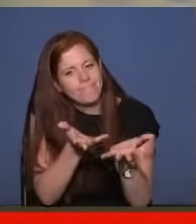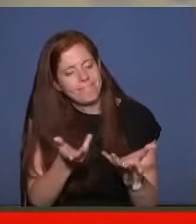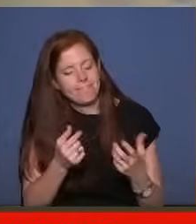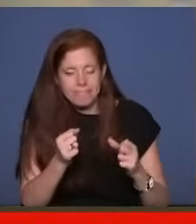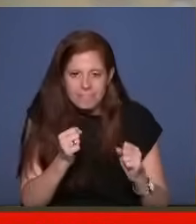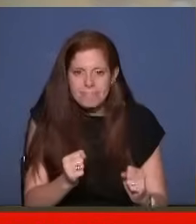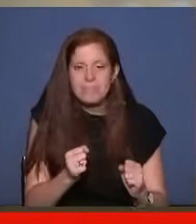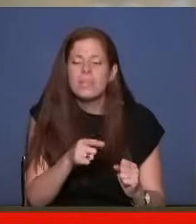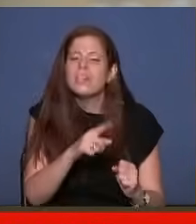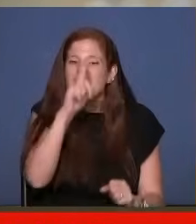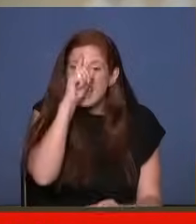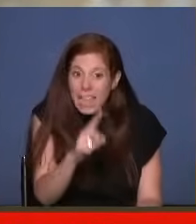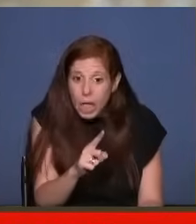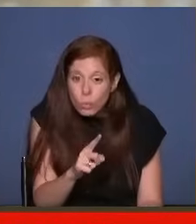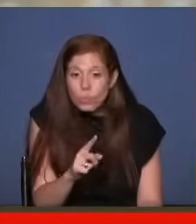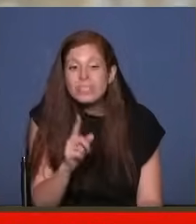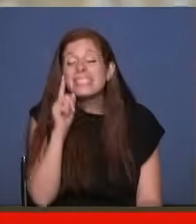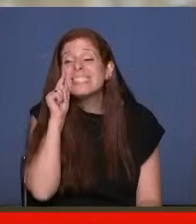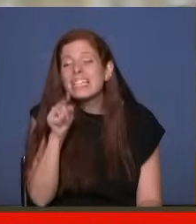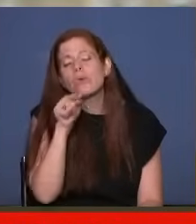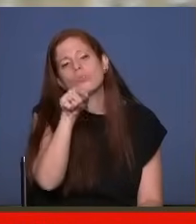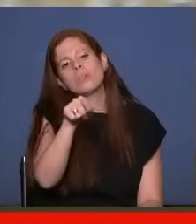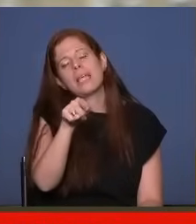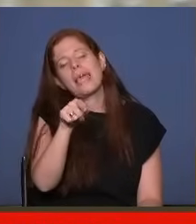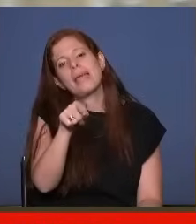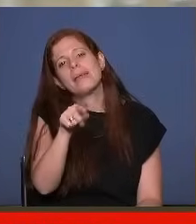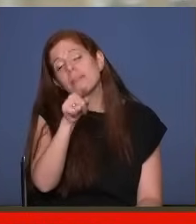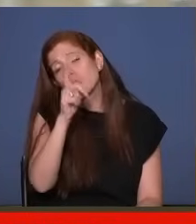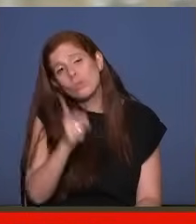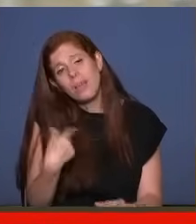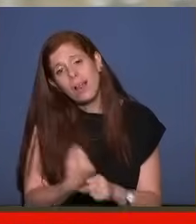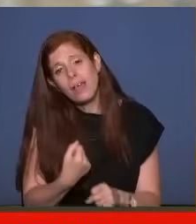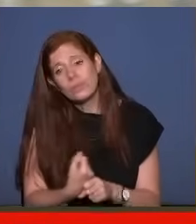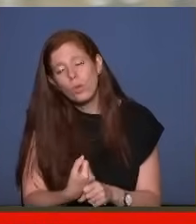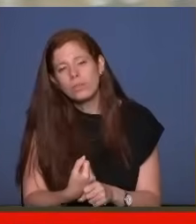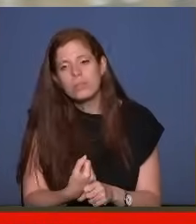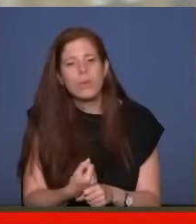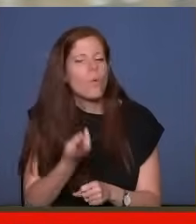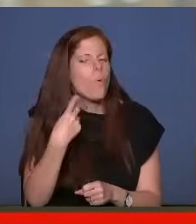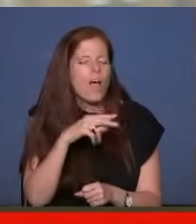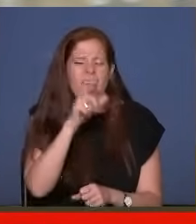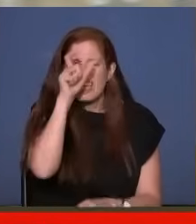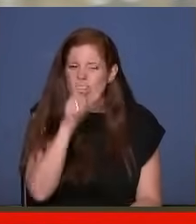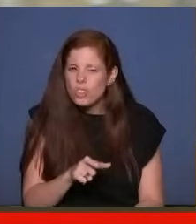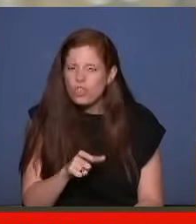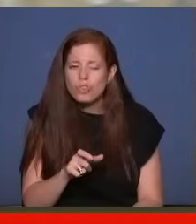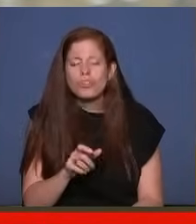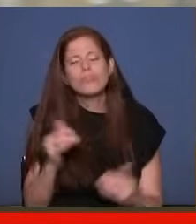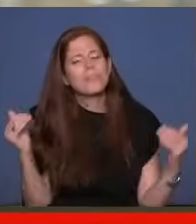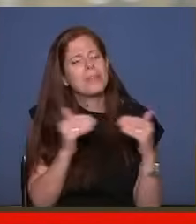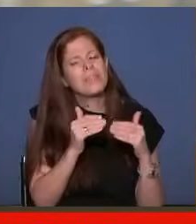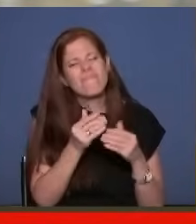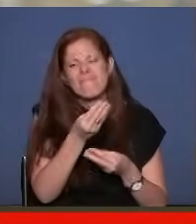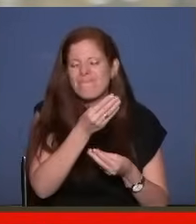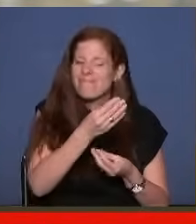הרגליים, כי ידענו שזה מה שהוא צריך לעשות. הוא היה איש של אנשים, והייתי